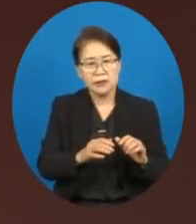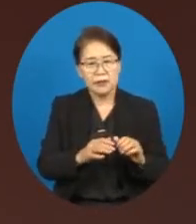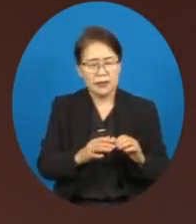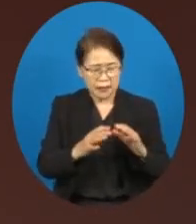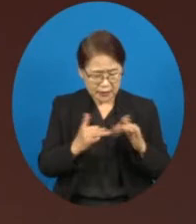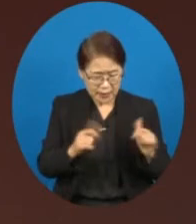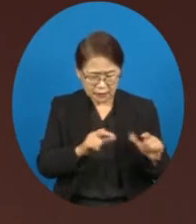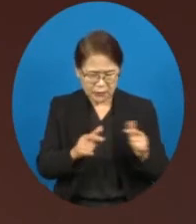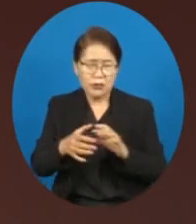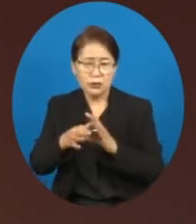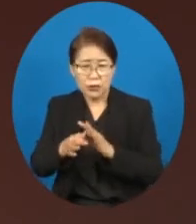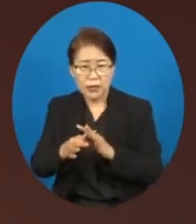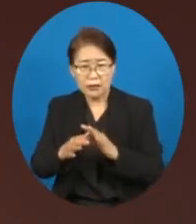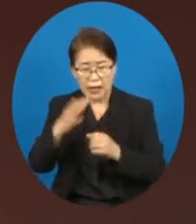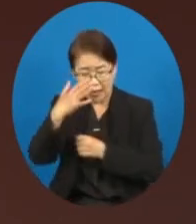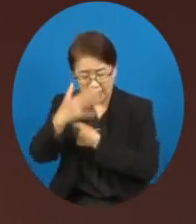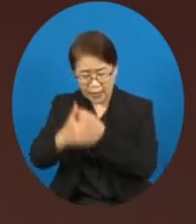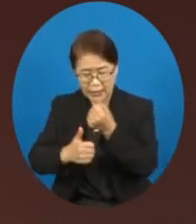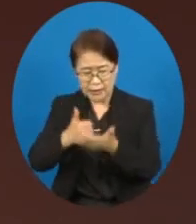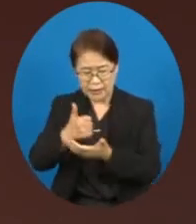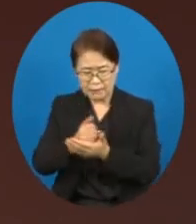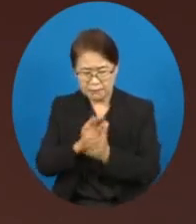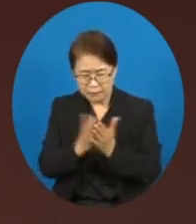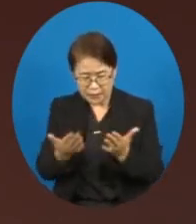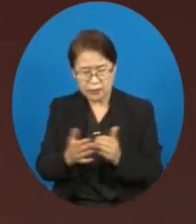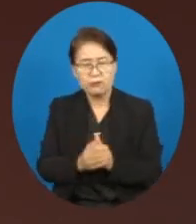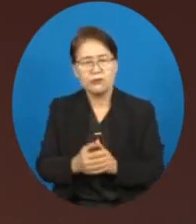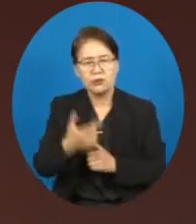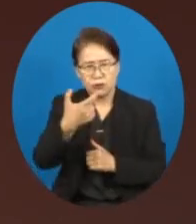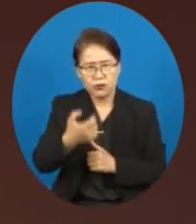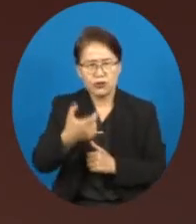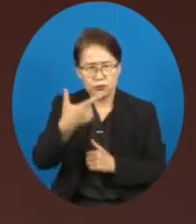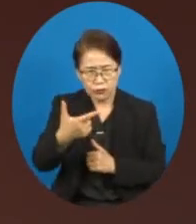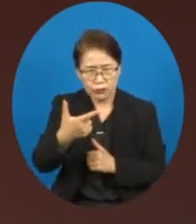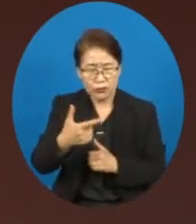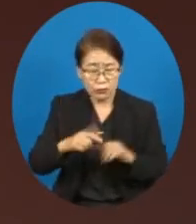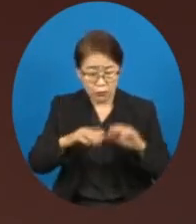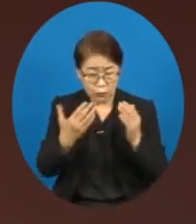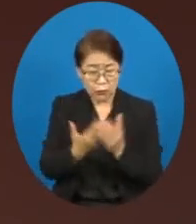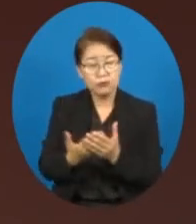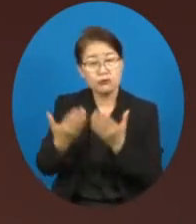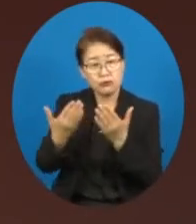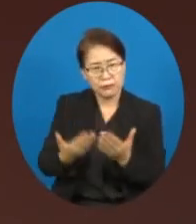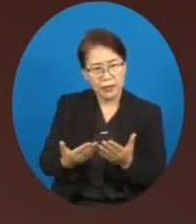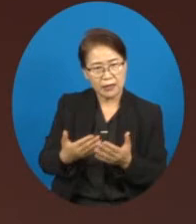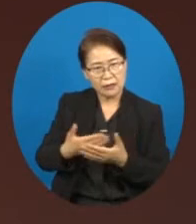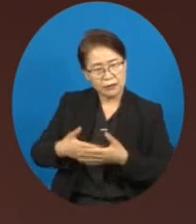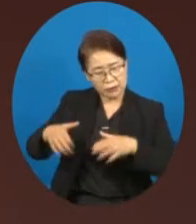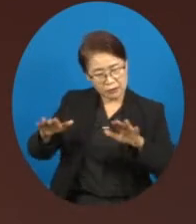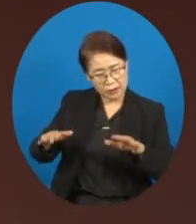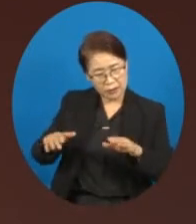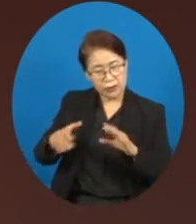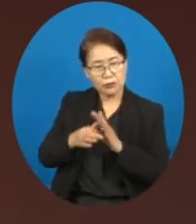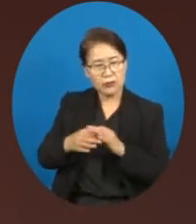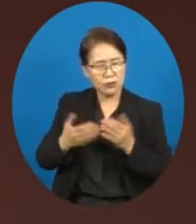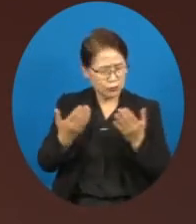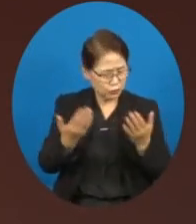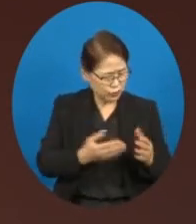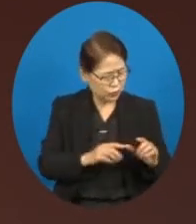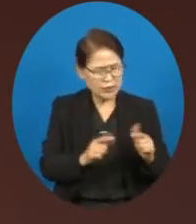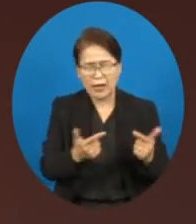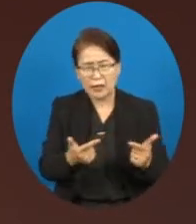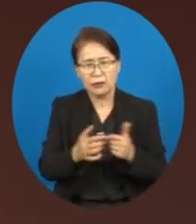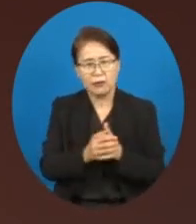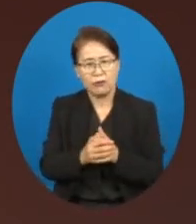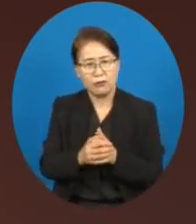우리에게 이 성경 66권을 주셨어요. 천사들을 통하여 주신 것이 아닙니다. 뿐만 아니라 택하신